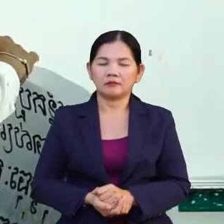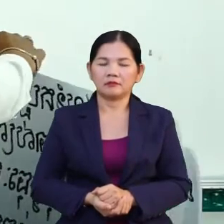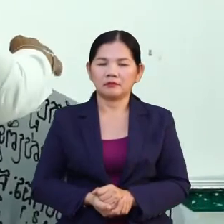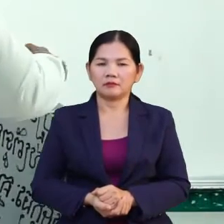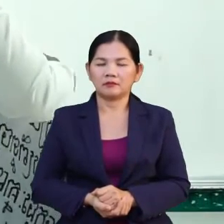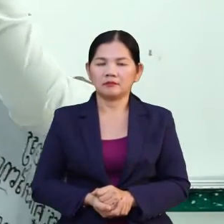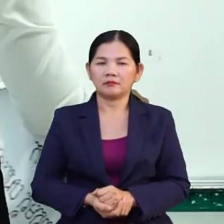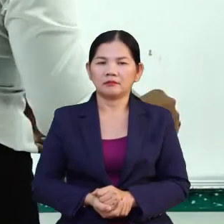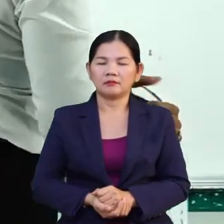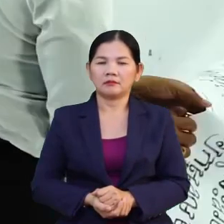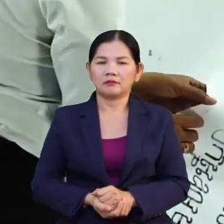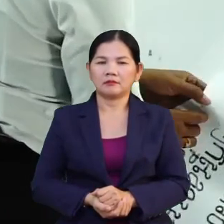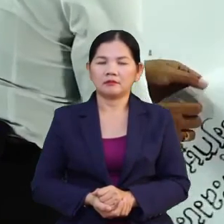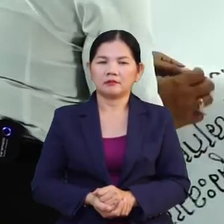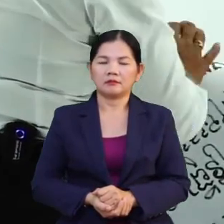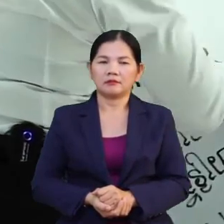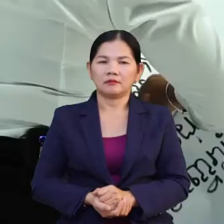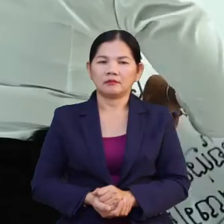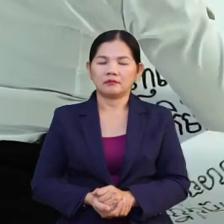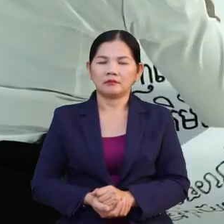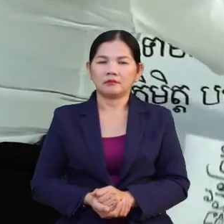ម